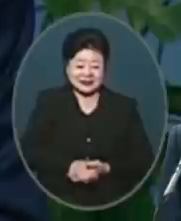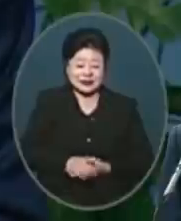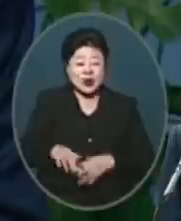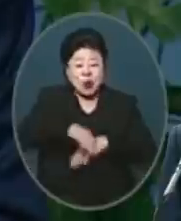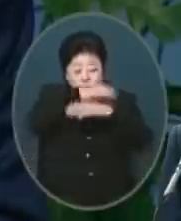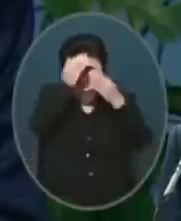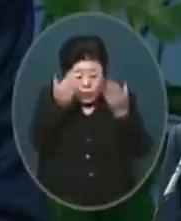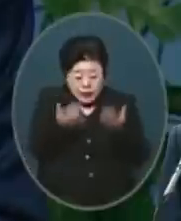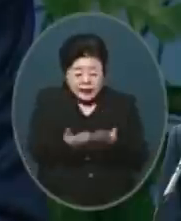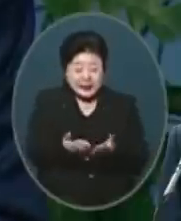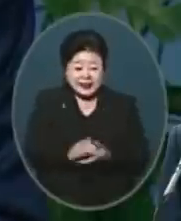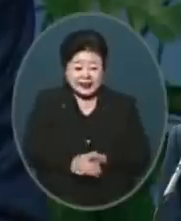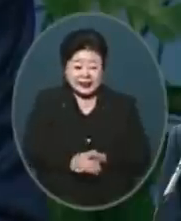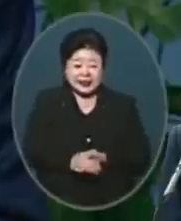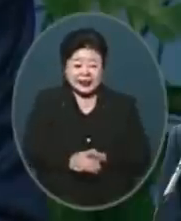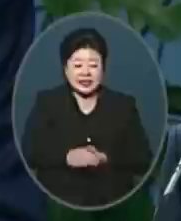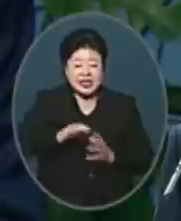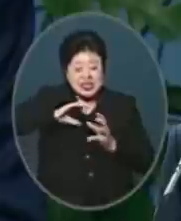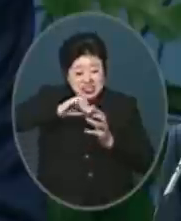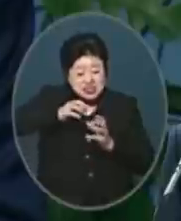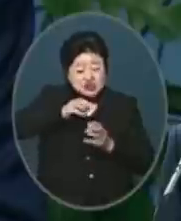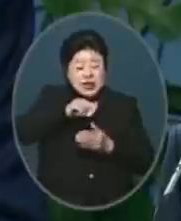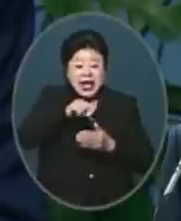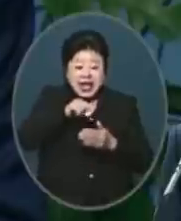온 지구의